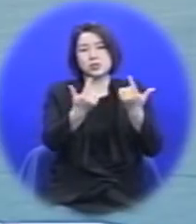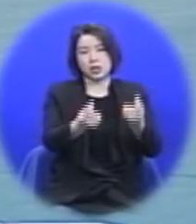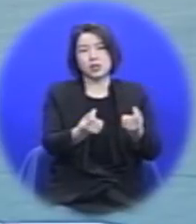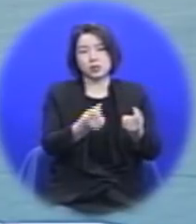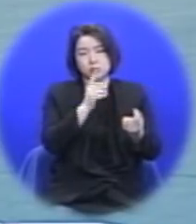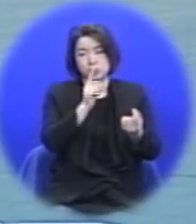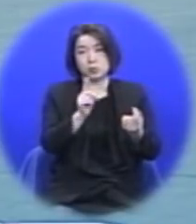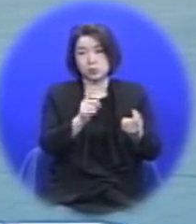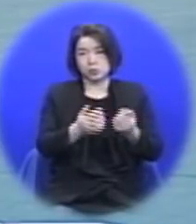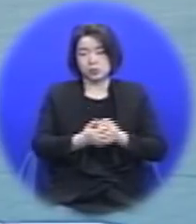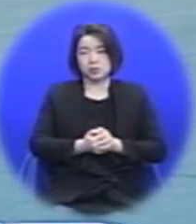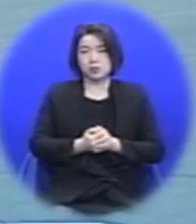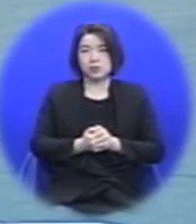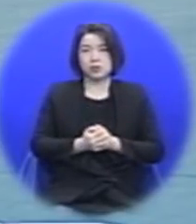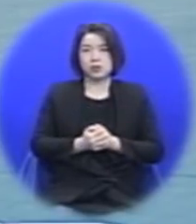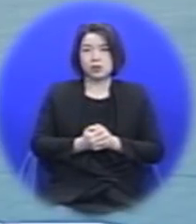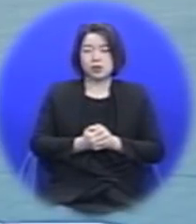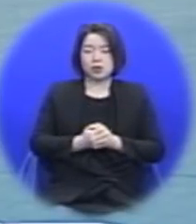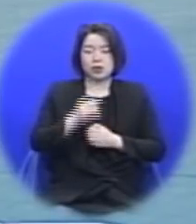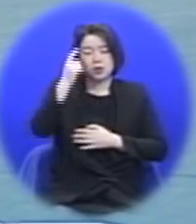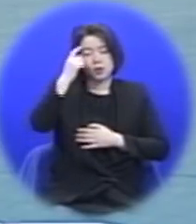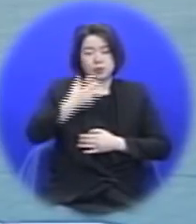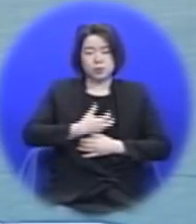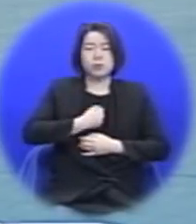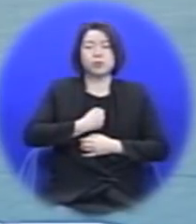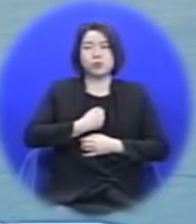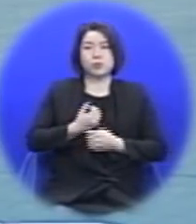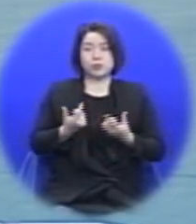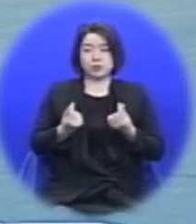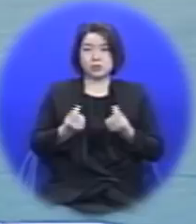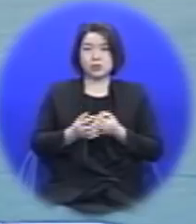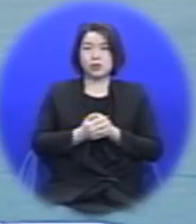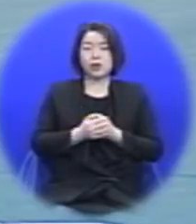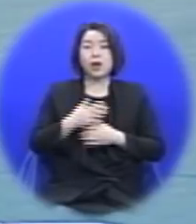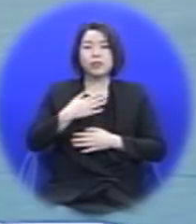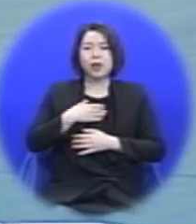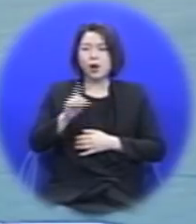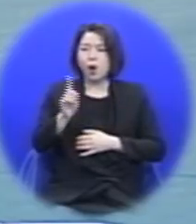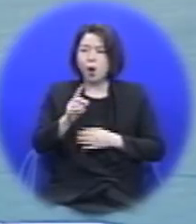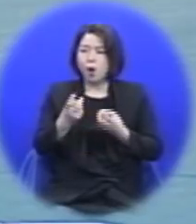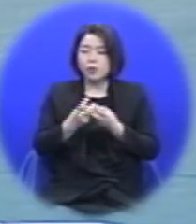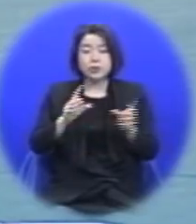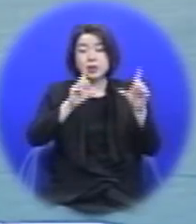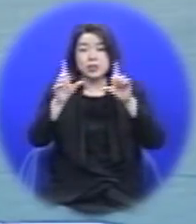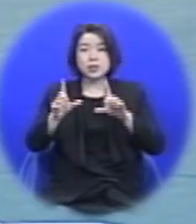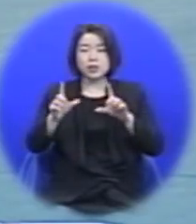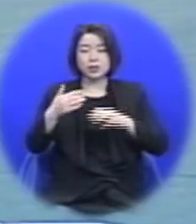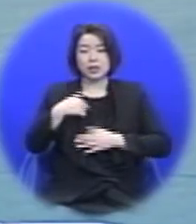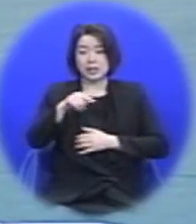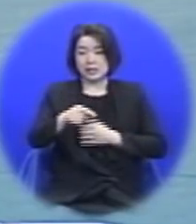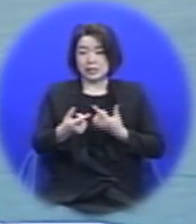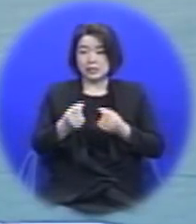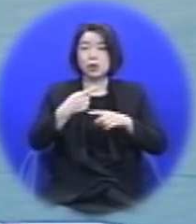아닌가. 소스라치게 놀랬다는 거예요. 내가 어떻게 살았길래 이런 평가를